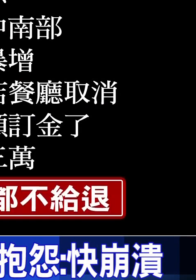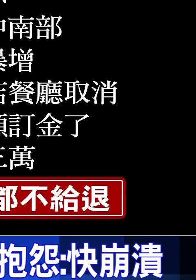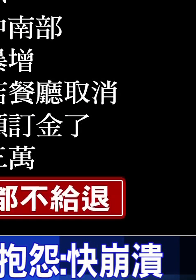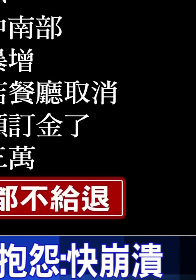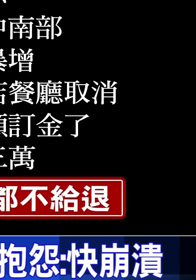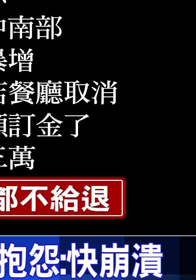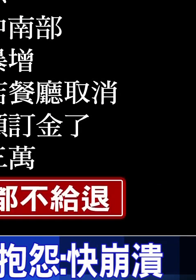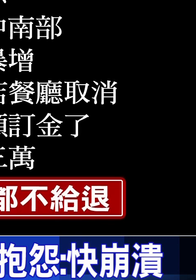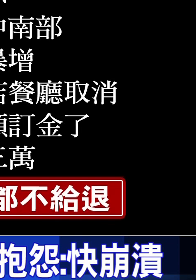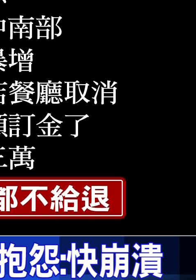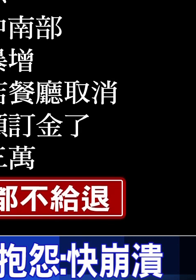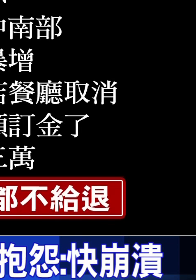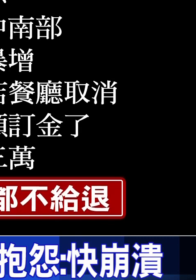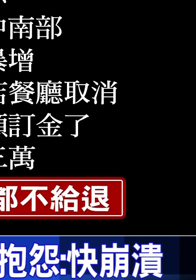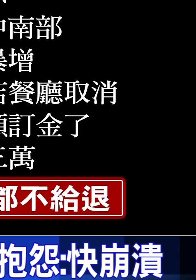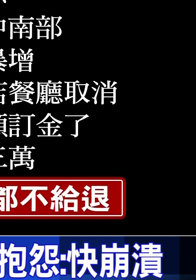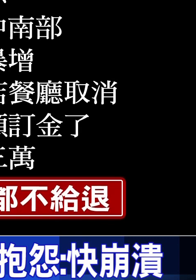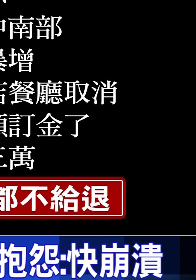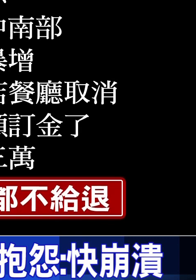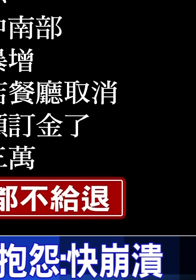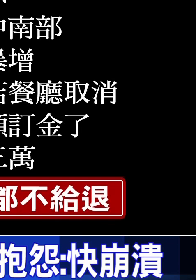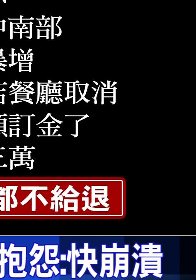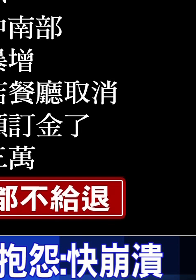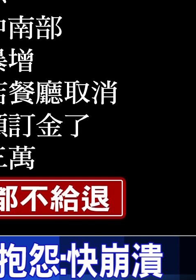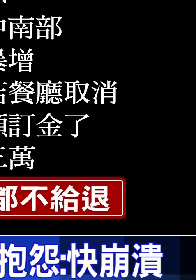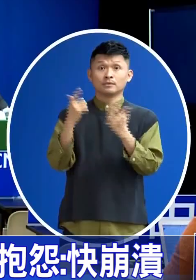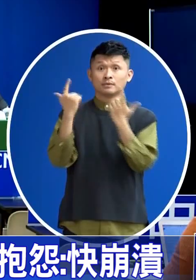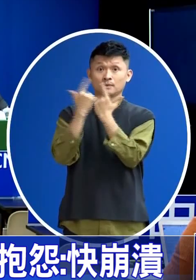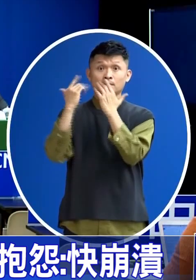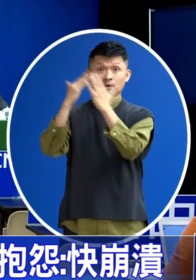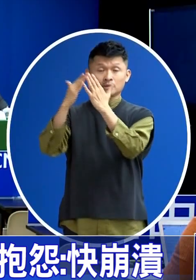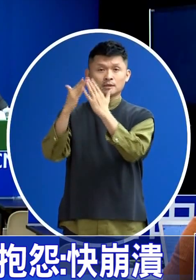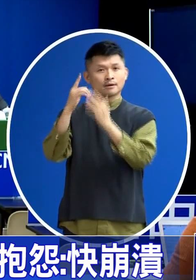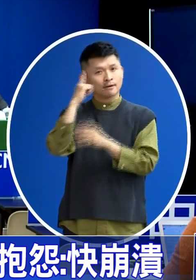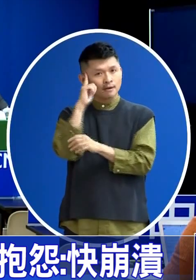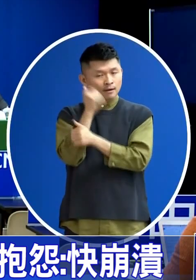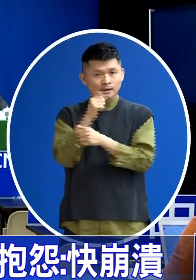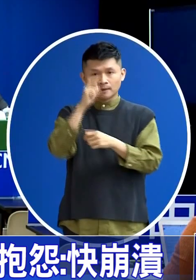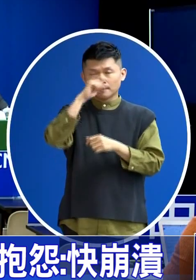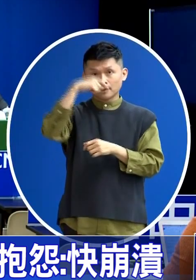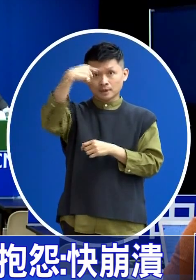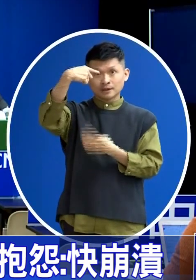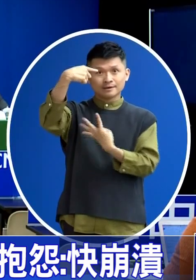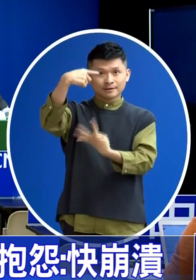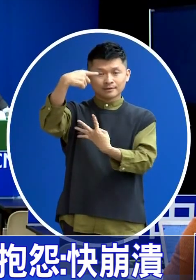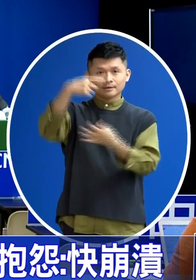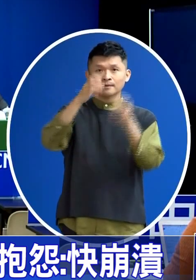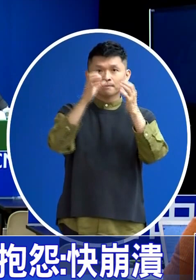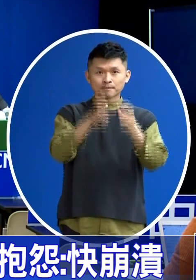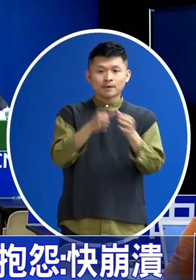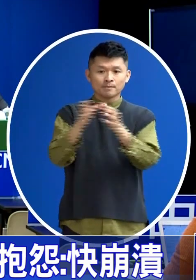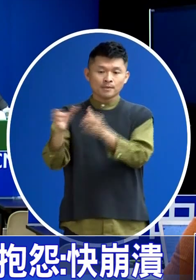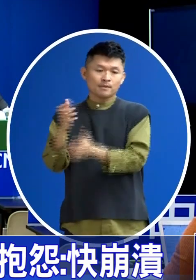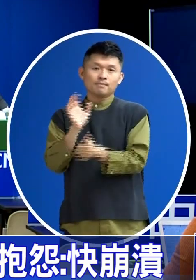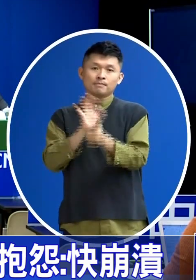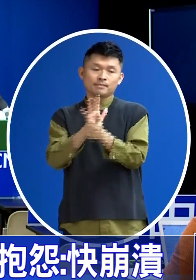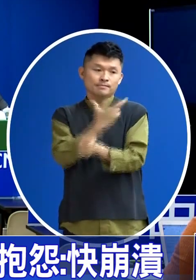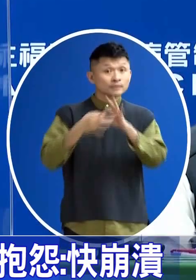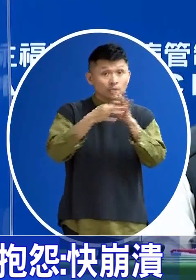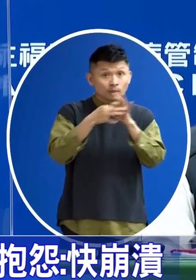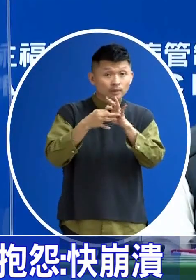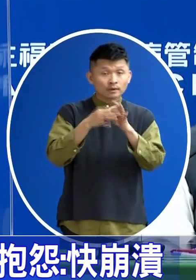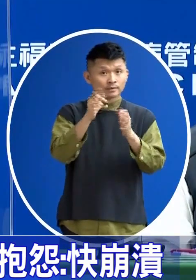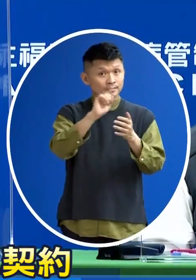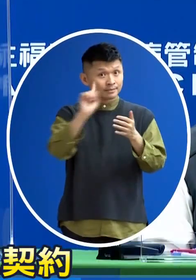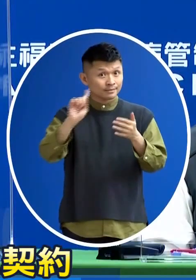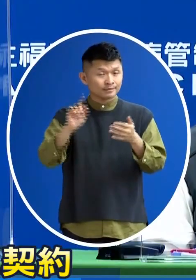现在打给饭店跟餐厅都不给退，真的快崩溃。对此，疫情指挥中心指挥官陈时中表达不介入态度。